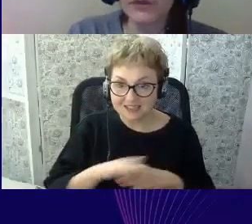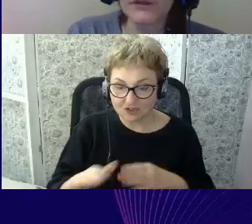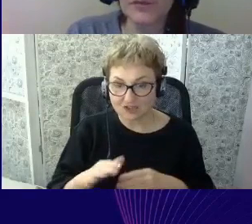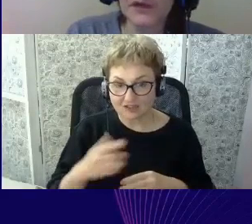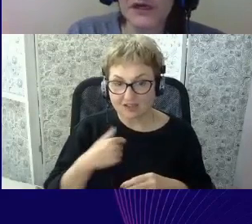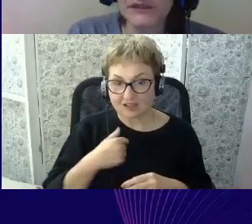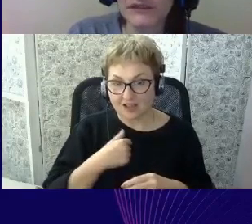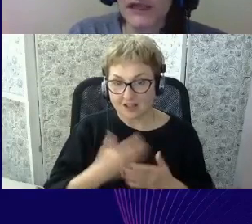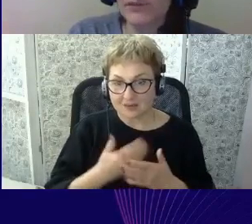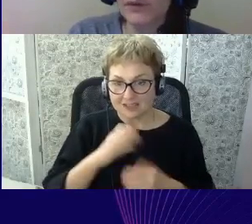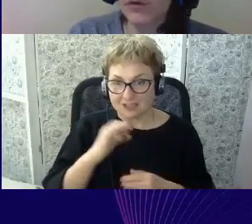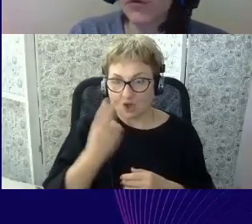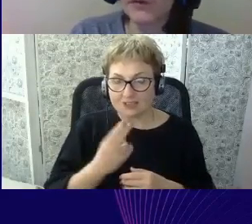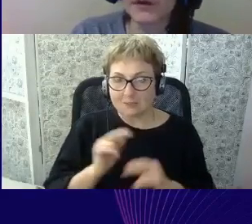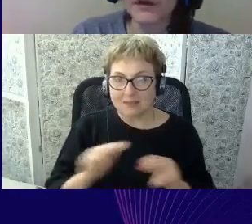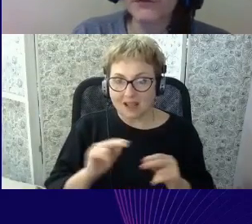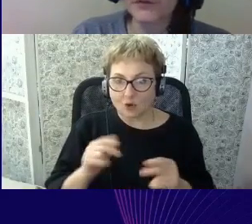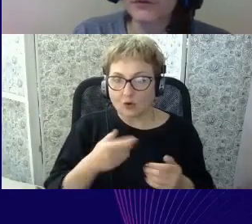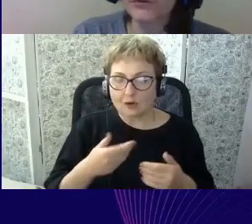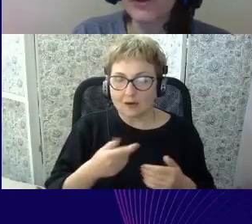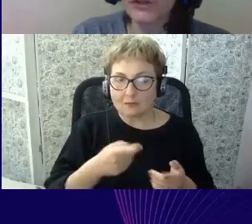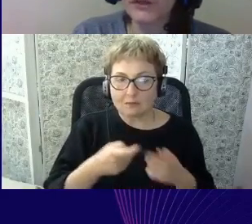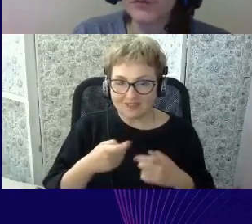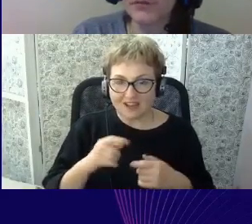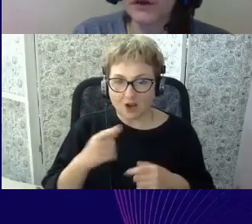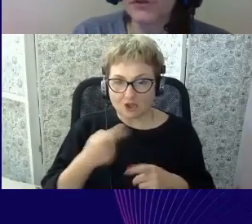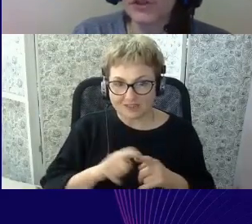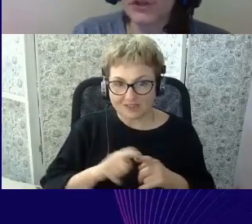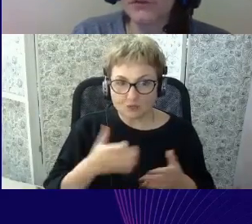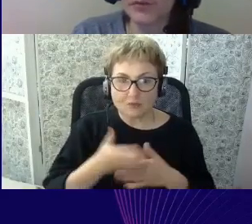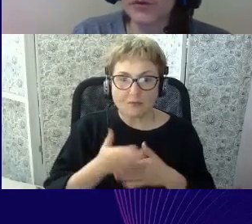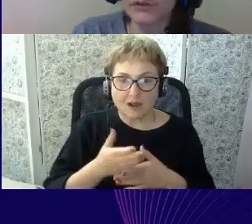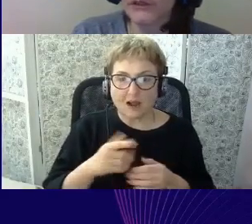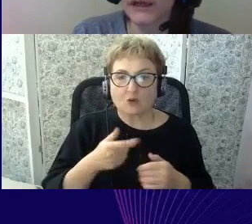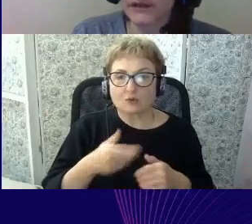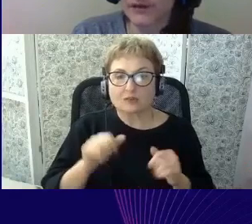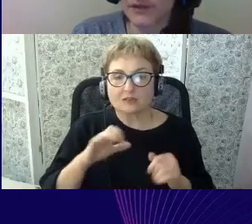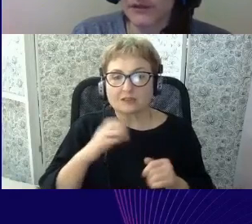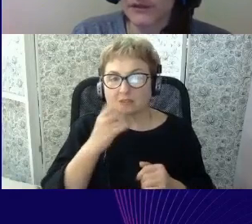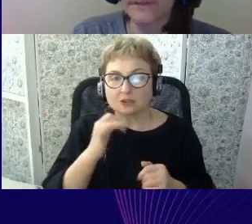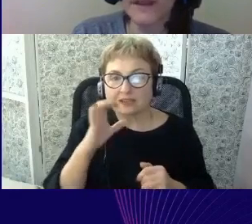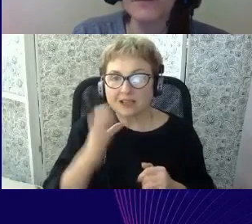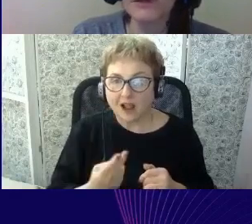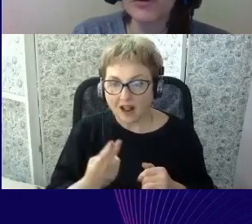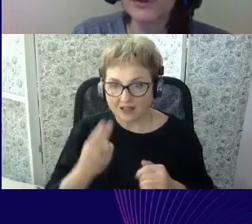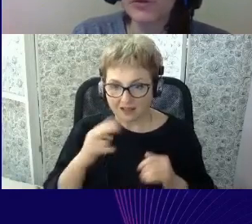Ну, вот я, например, как социальный педагог привлекаюсь в этом случае и помогаю с решением вопроса социальной